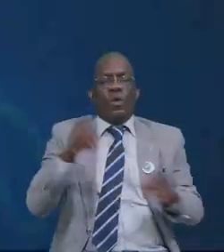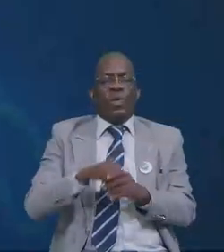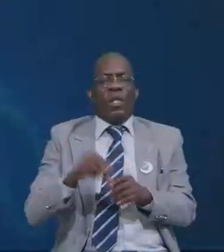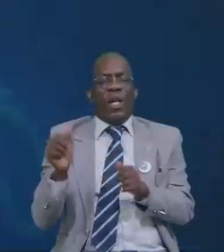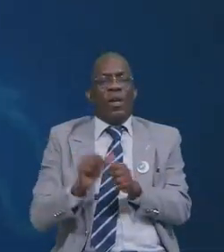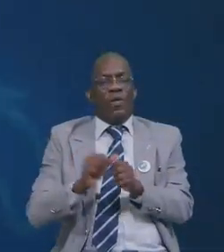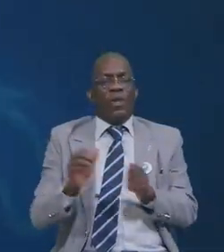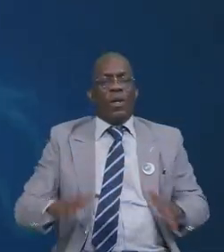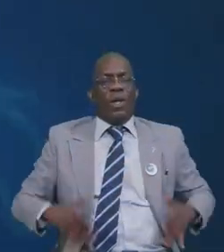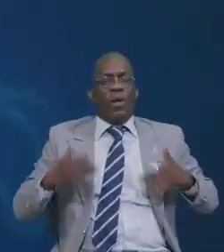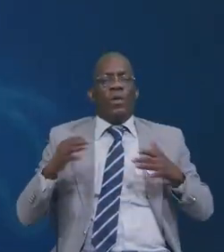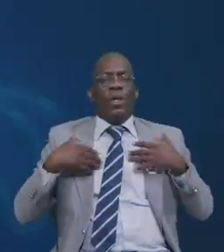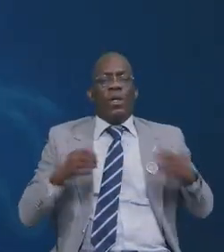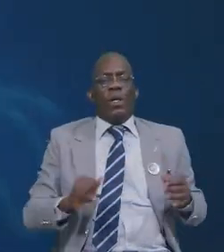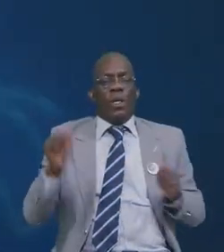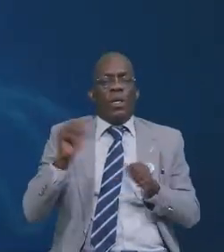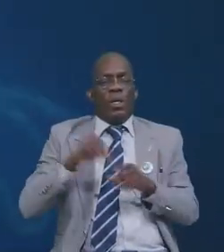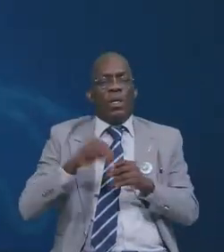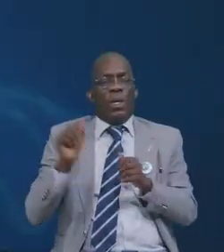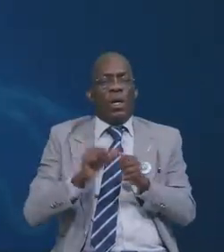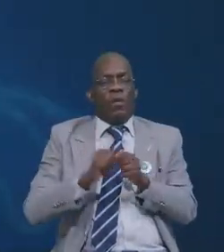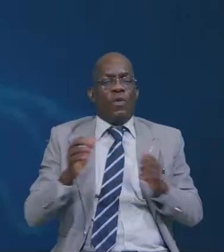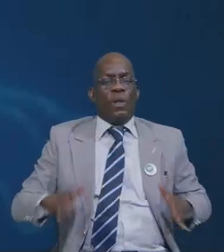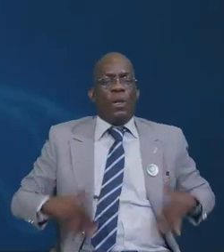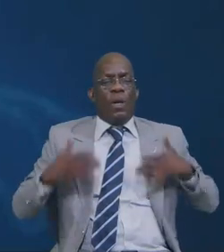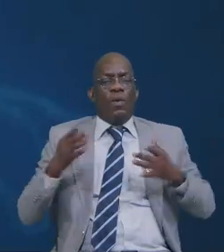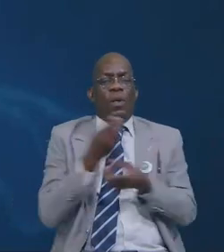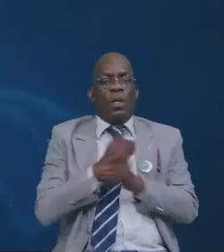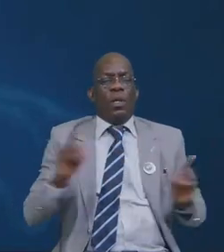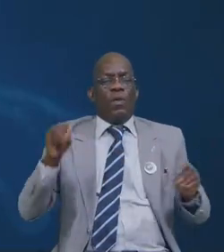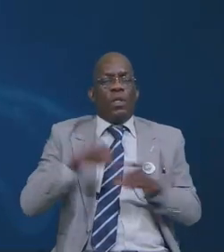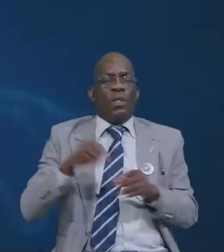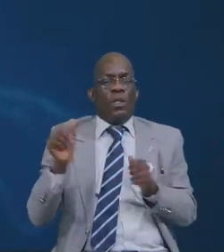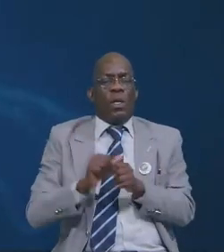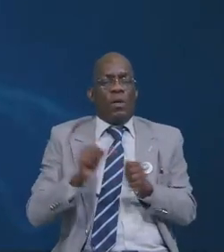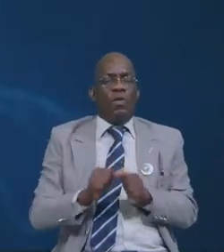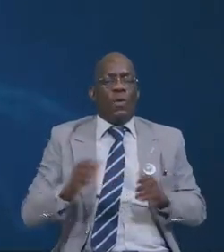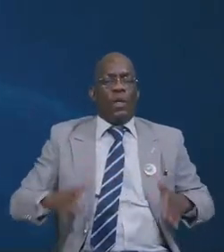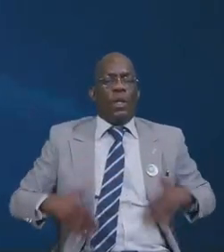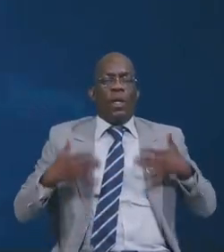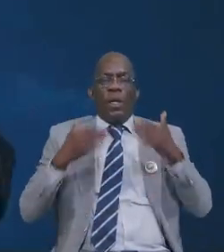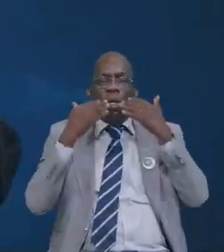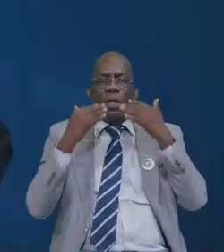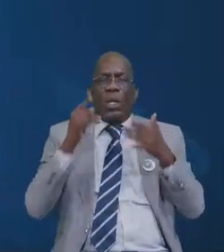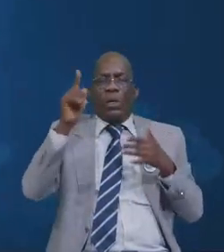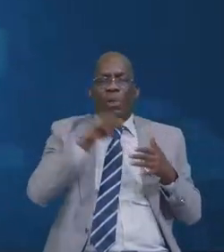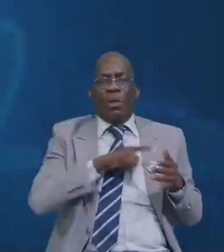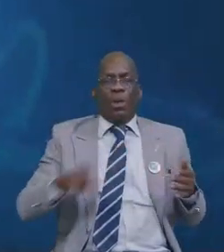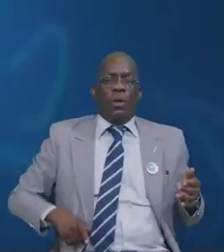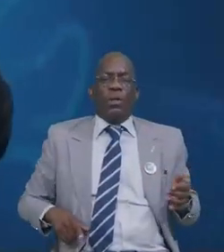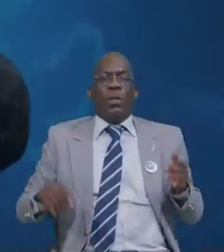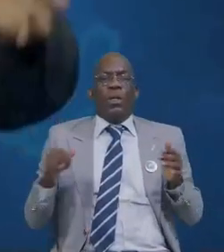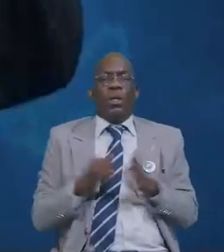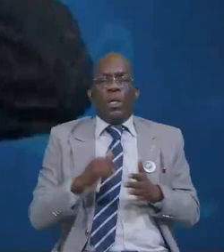Libération, la guérison dans chaque vie, la délivrance dans chaque vie. Merci